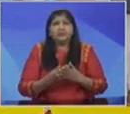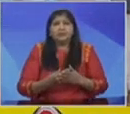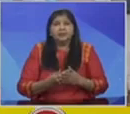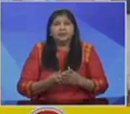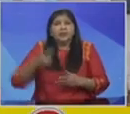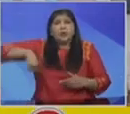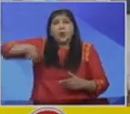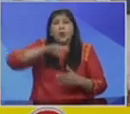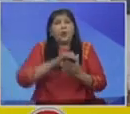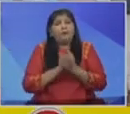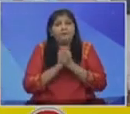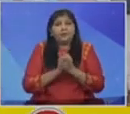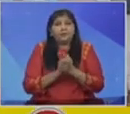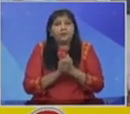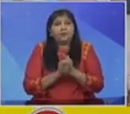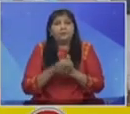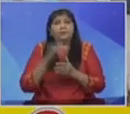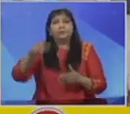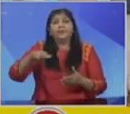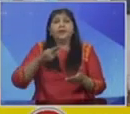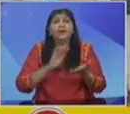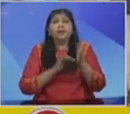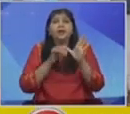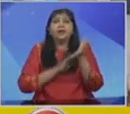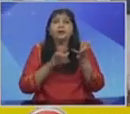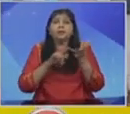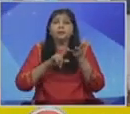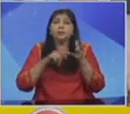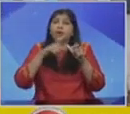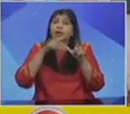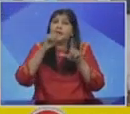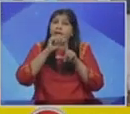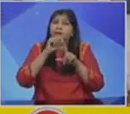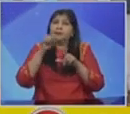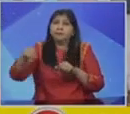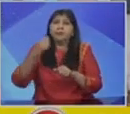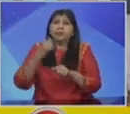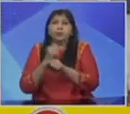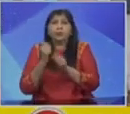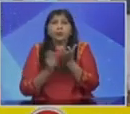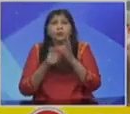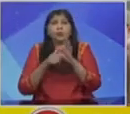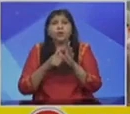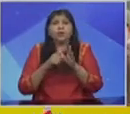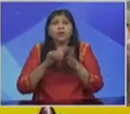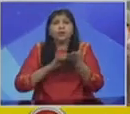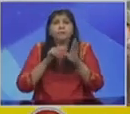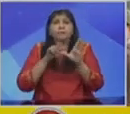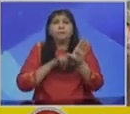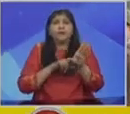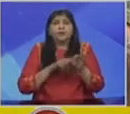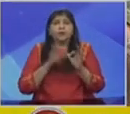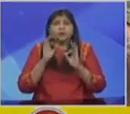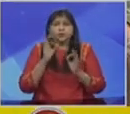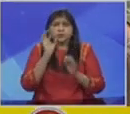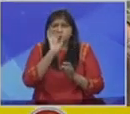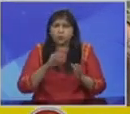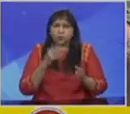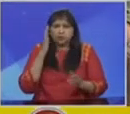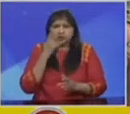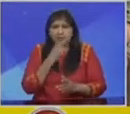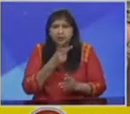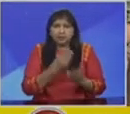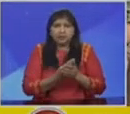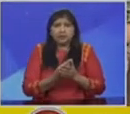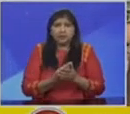देशवासियों, मैंने नमो ऐप पर गुड़गांव निवासी मयूर की एक इंटरेस्टिंग पोस्ट देखी।